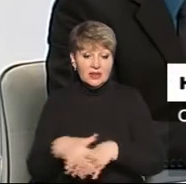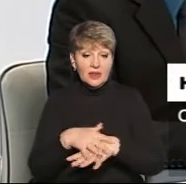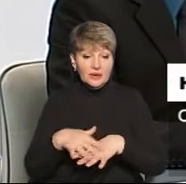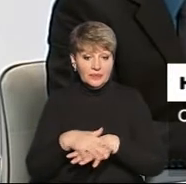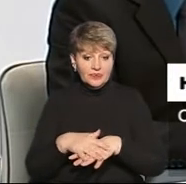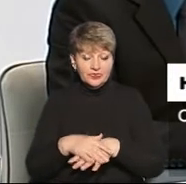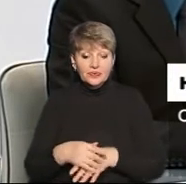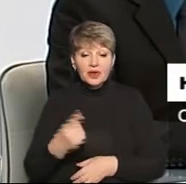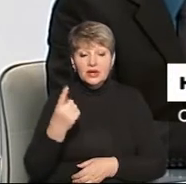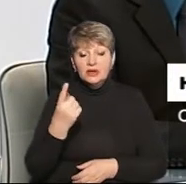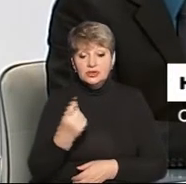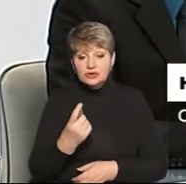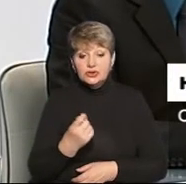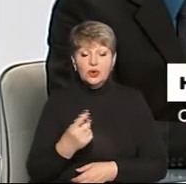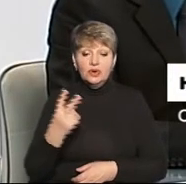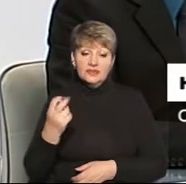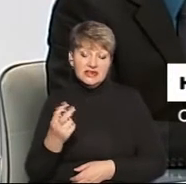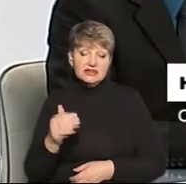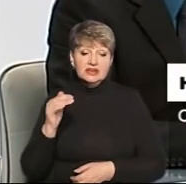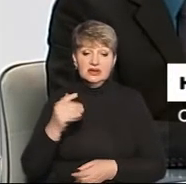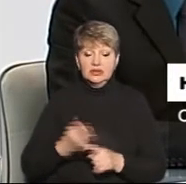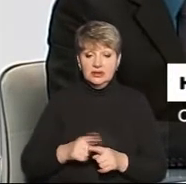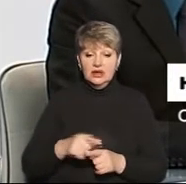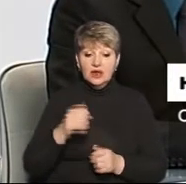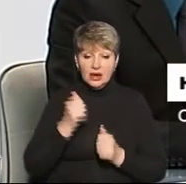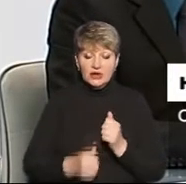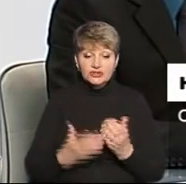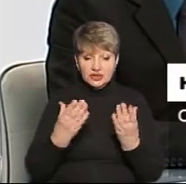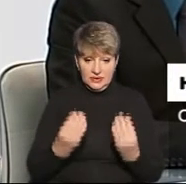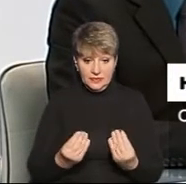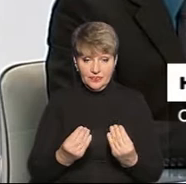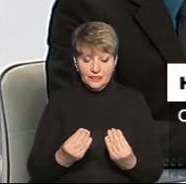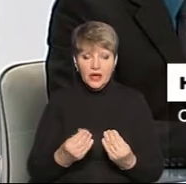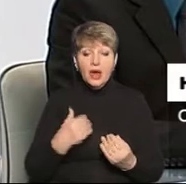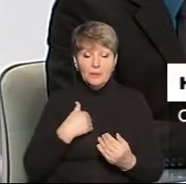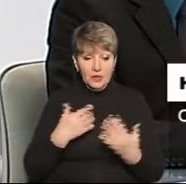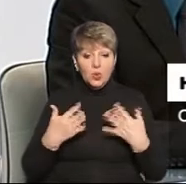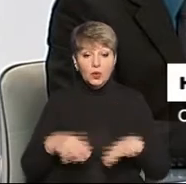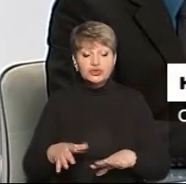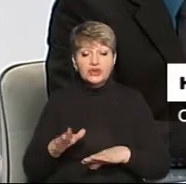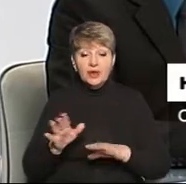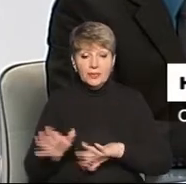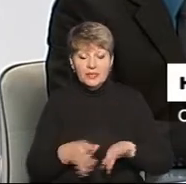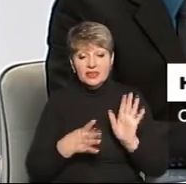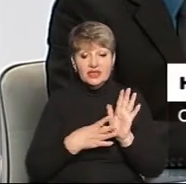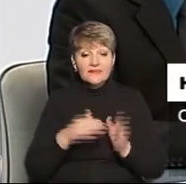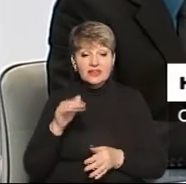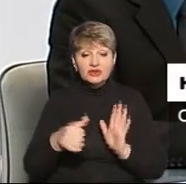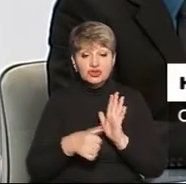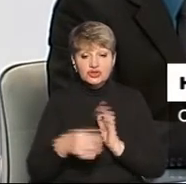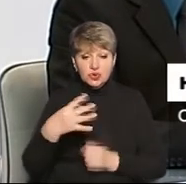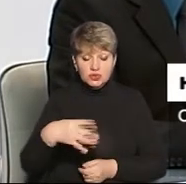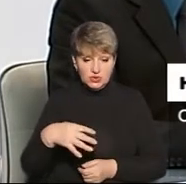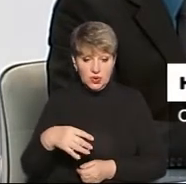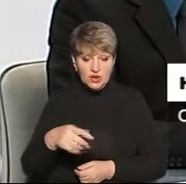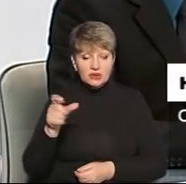середньому 1100-1200 тестувань на добу. Методом ІФА ми протестували 9640 жителів, що